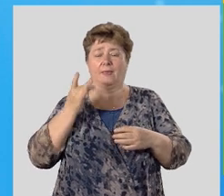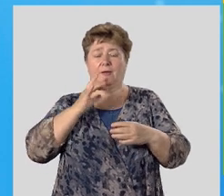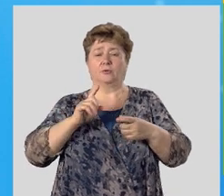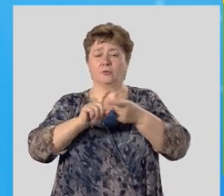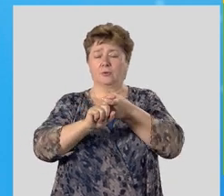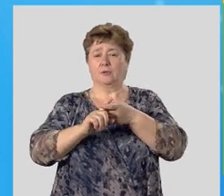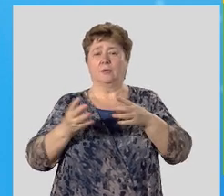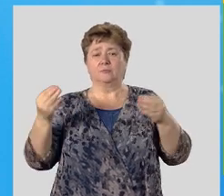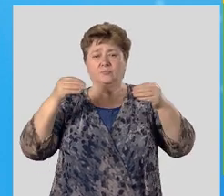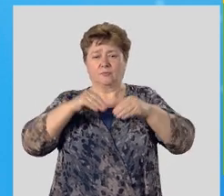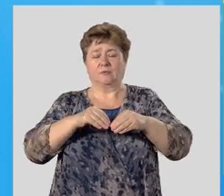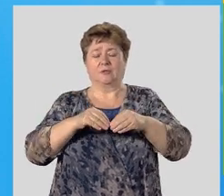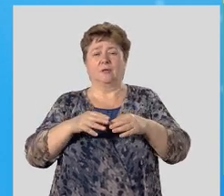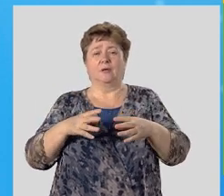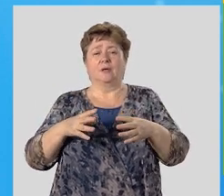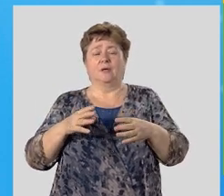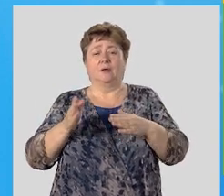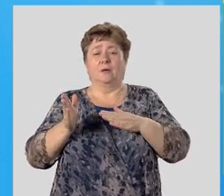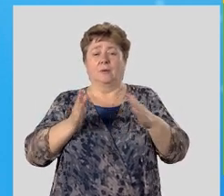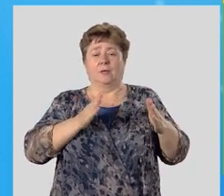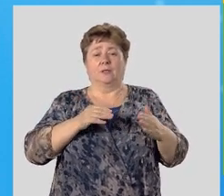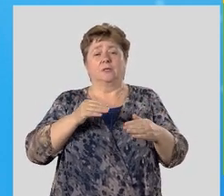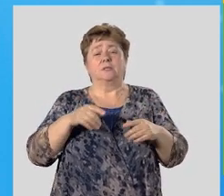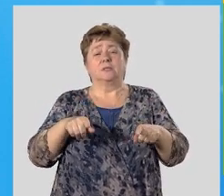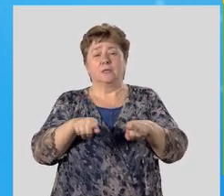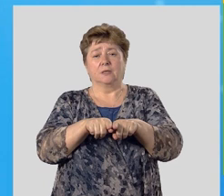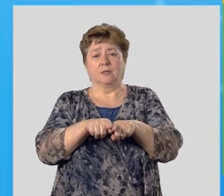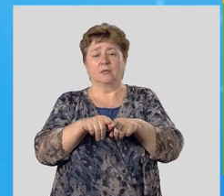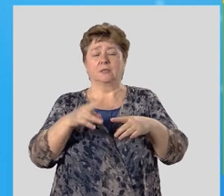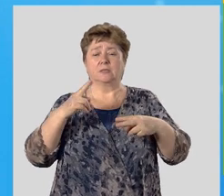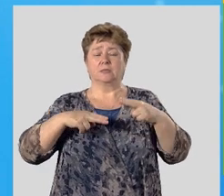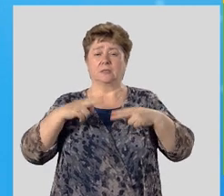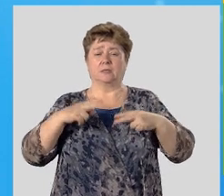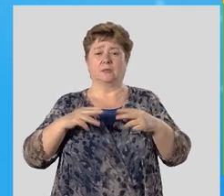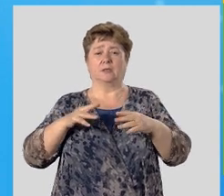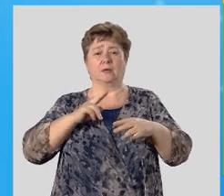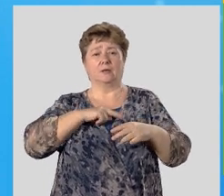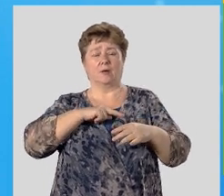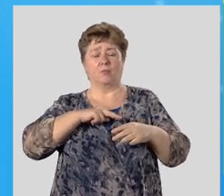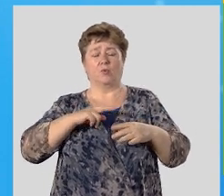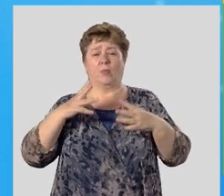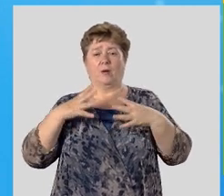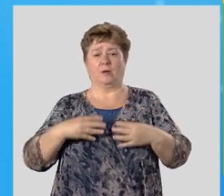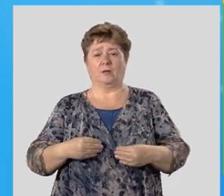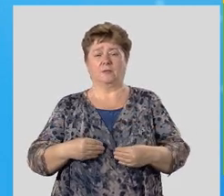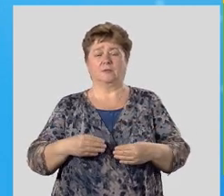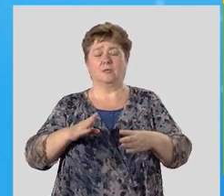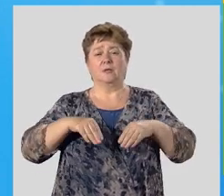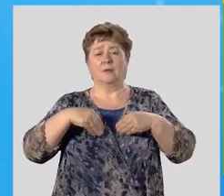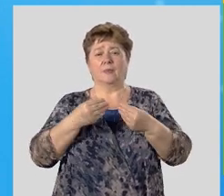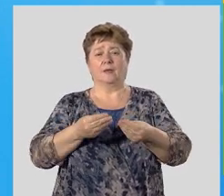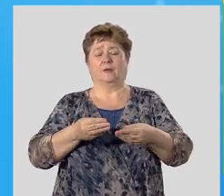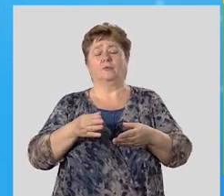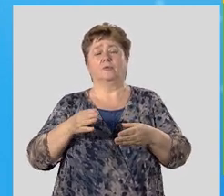в системы органов. Такая упорядоченность строения и функции организмов